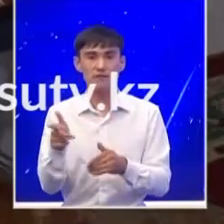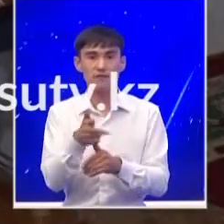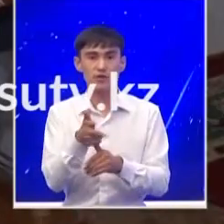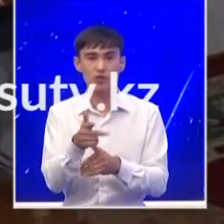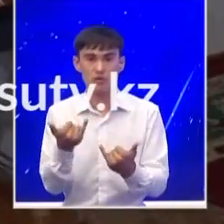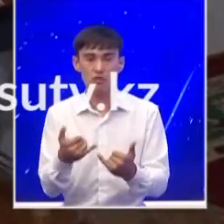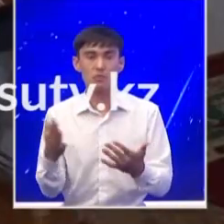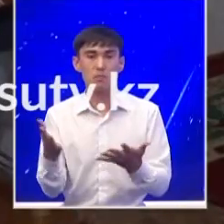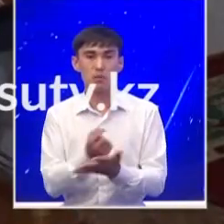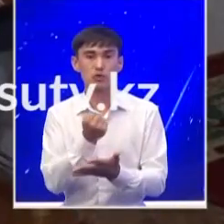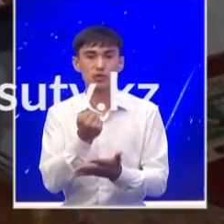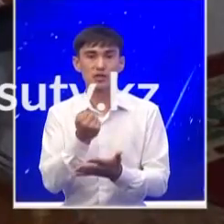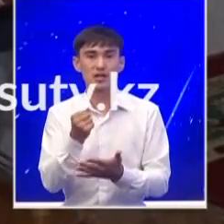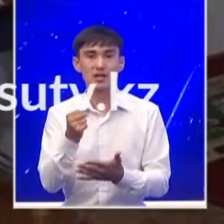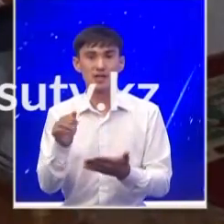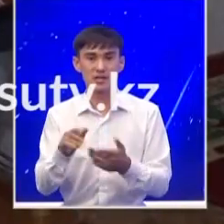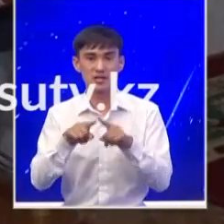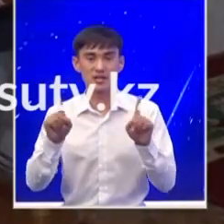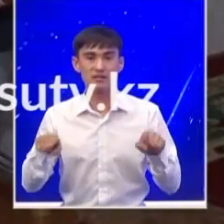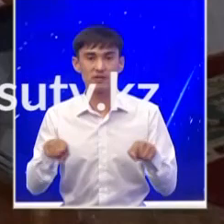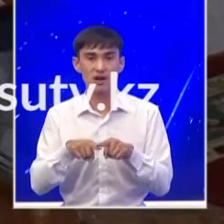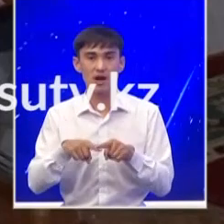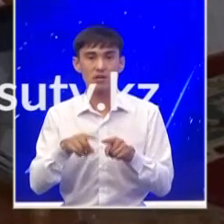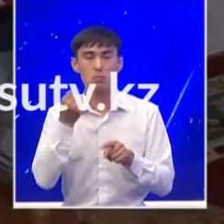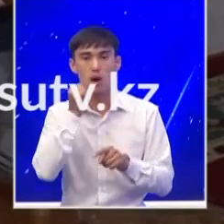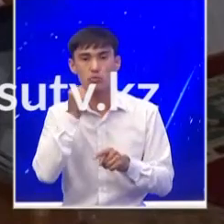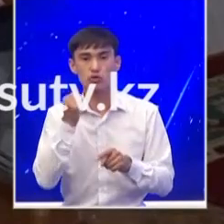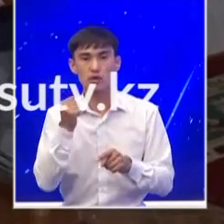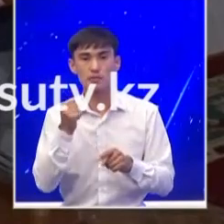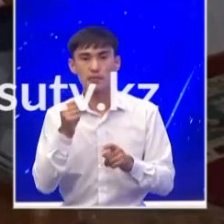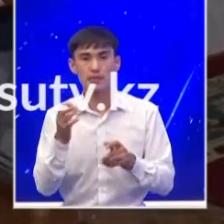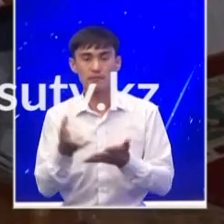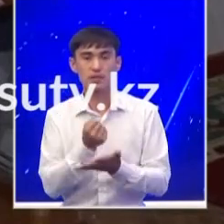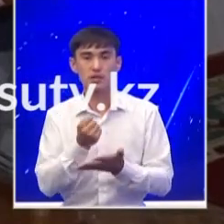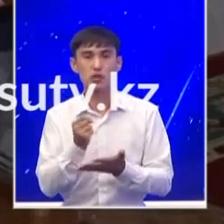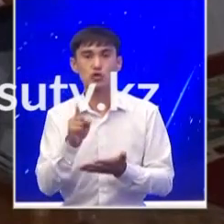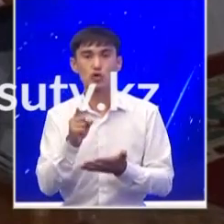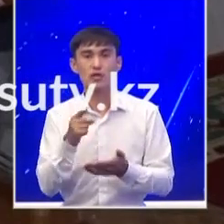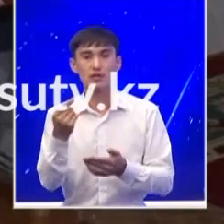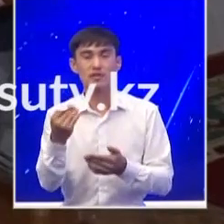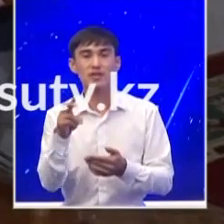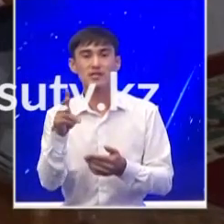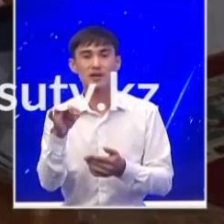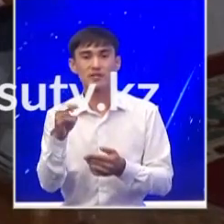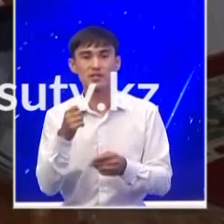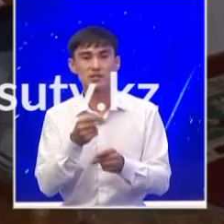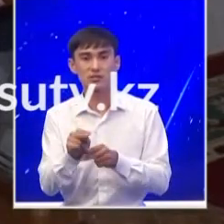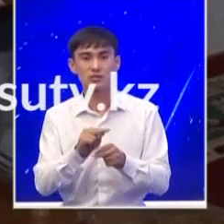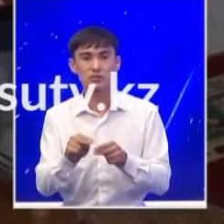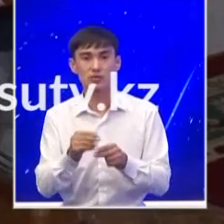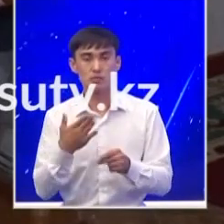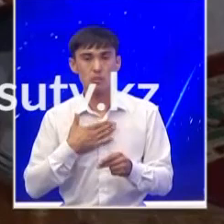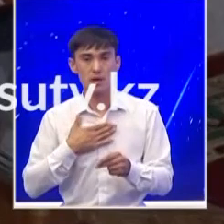И вот мы получили вот этот сертификат. Бабушка получила, что она наставница. И